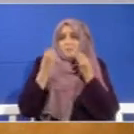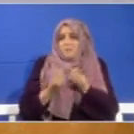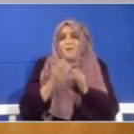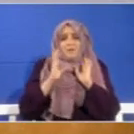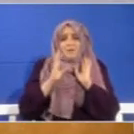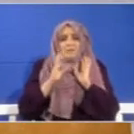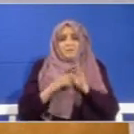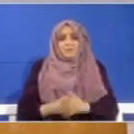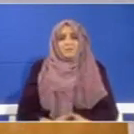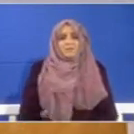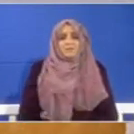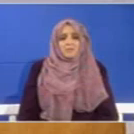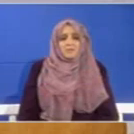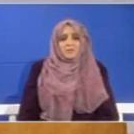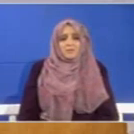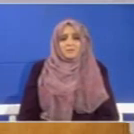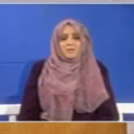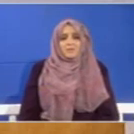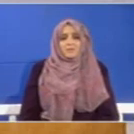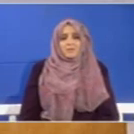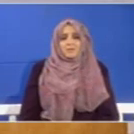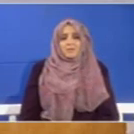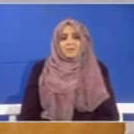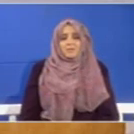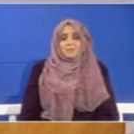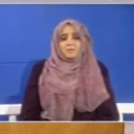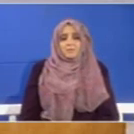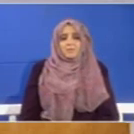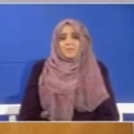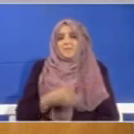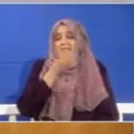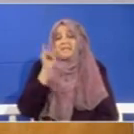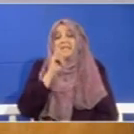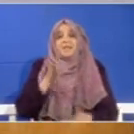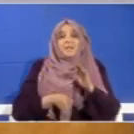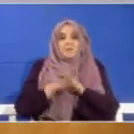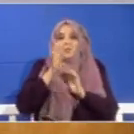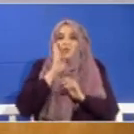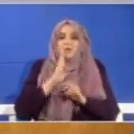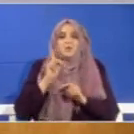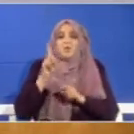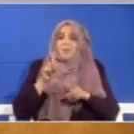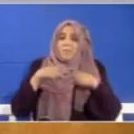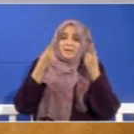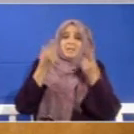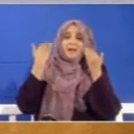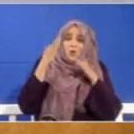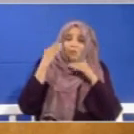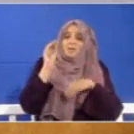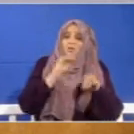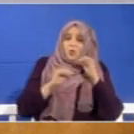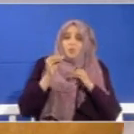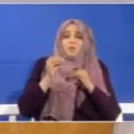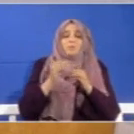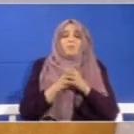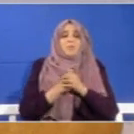قال الحديث الخير بالخير البادئ به أكرم نعم وربي إن شاء الله يهديها الشيخ ومشى معها للدواء لا وربي يهدينا إن شاء الله